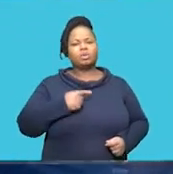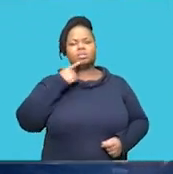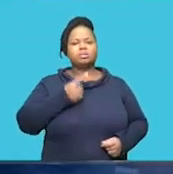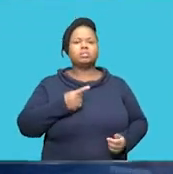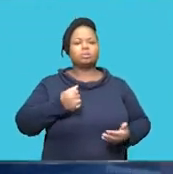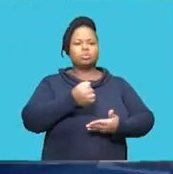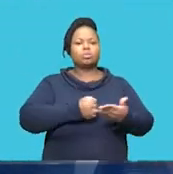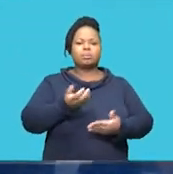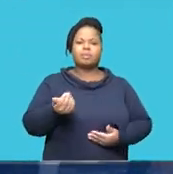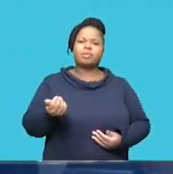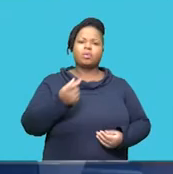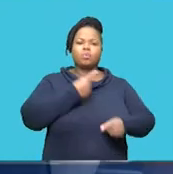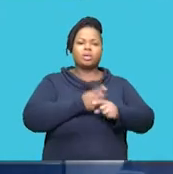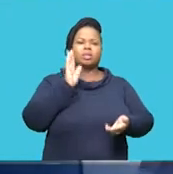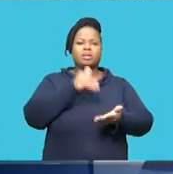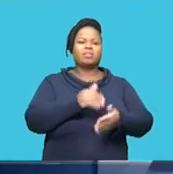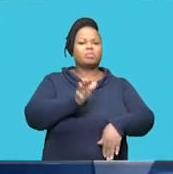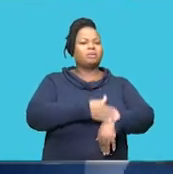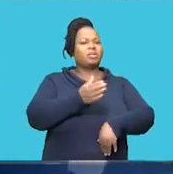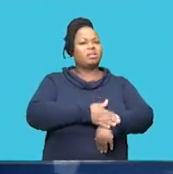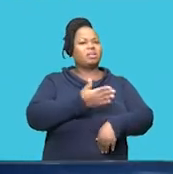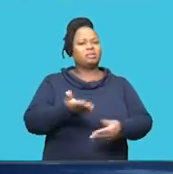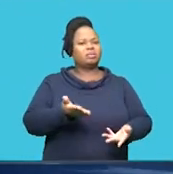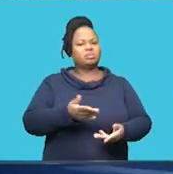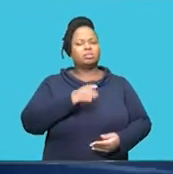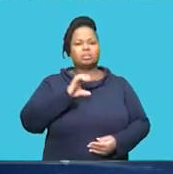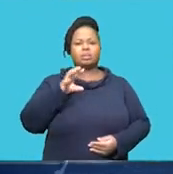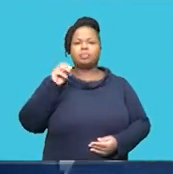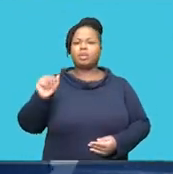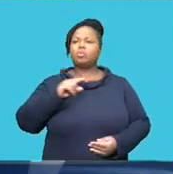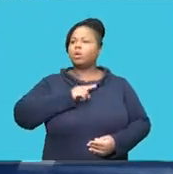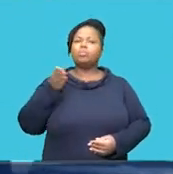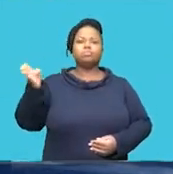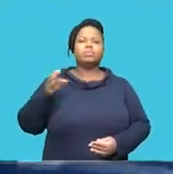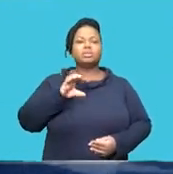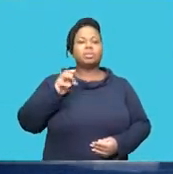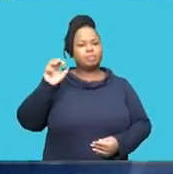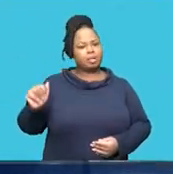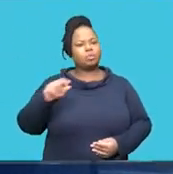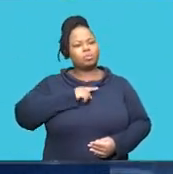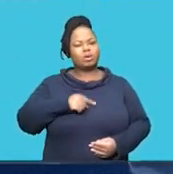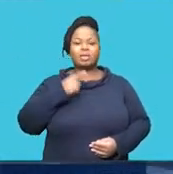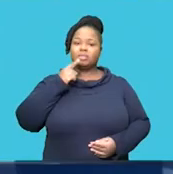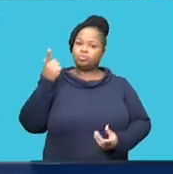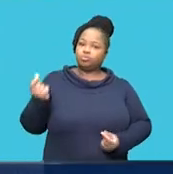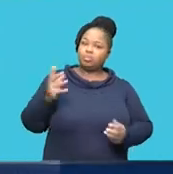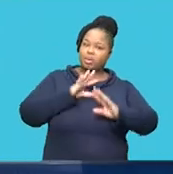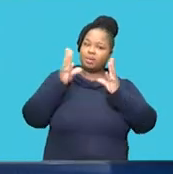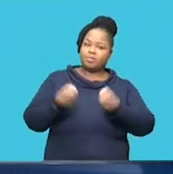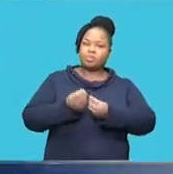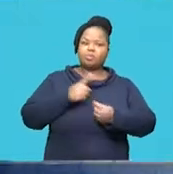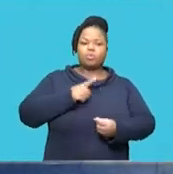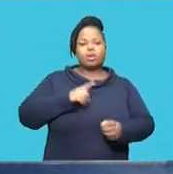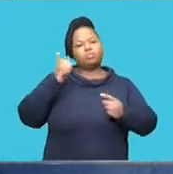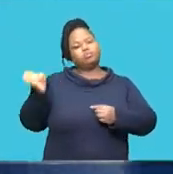amapapa, ubaqoshela ukuthi bafika le, ubaqoshela ukuthi bafunane ne-CCMA. And le CCMA huye umuntu owenze zonke lezi zinto ukuze size